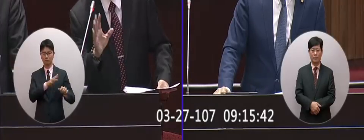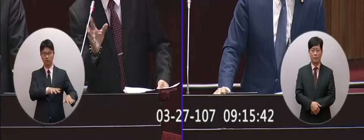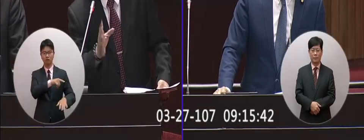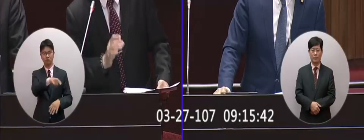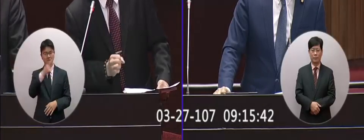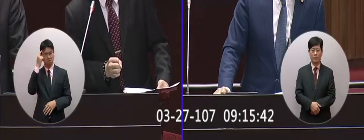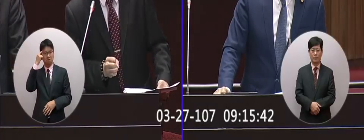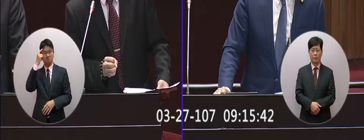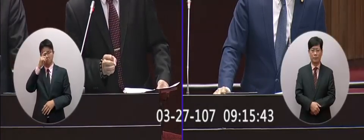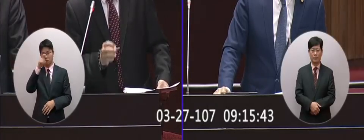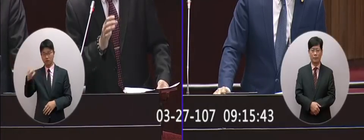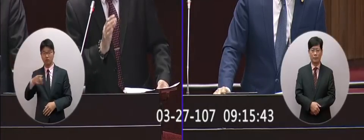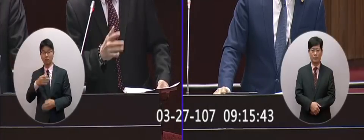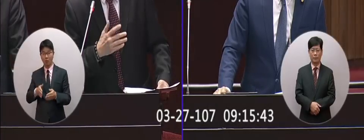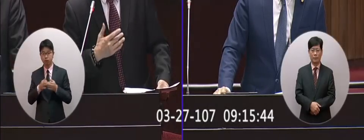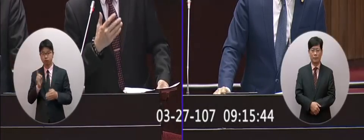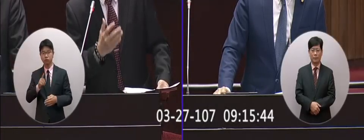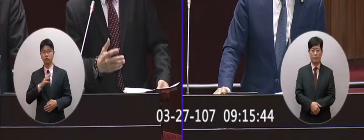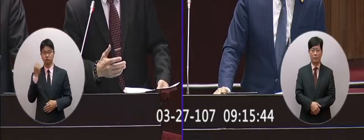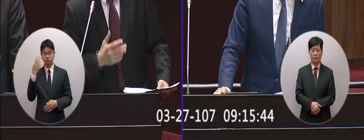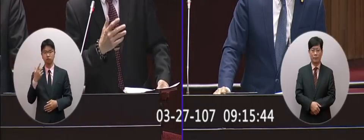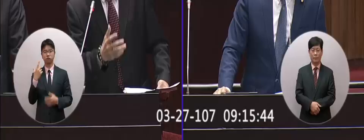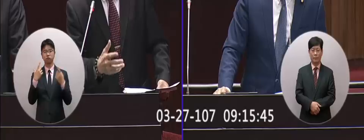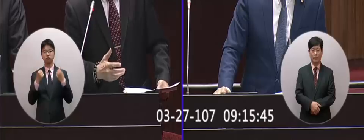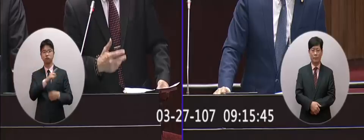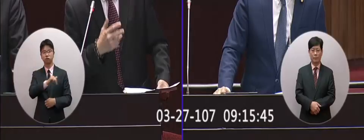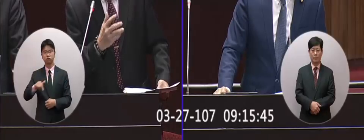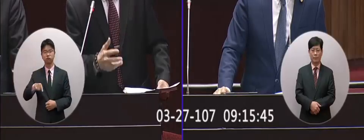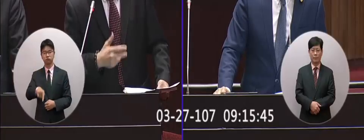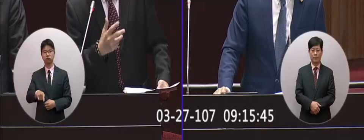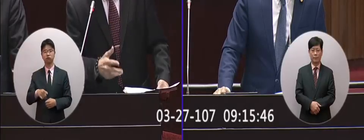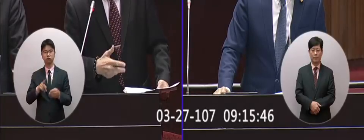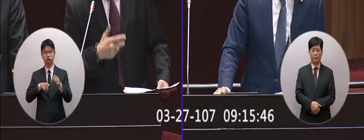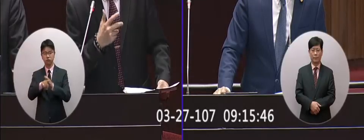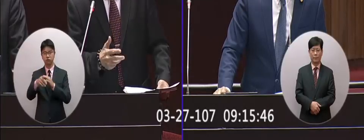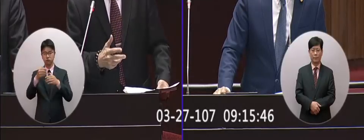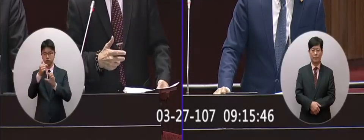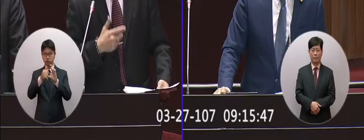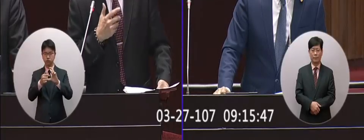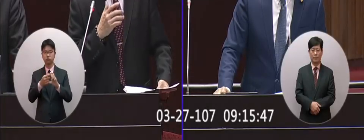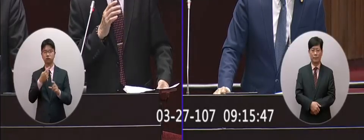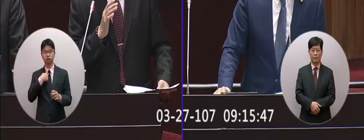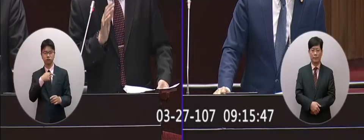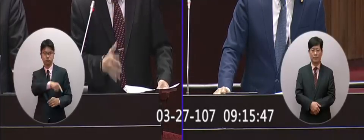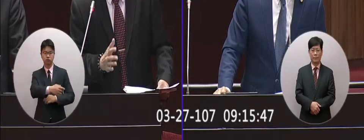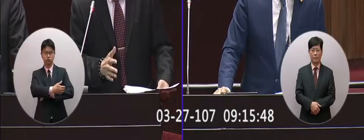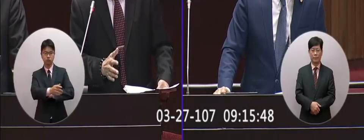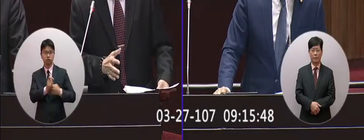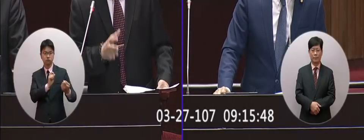是新材料专区的部分。那这部分我们会再来跟我们的后进乡亲沟通，让